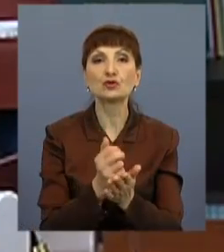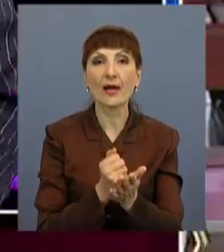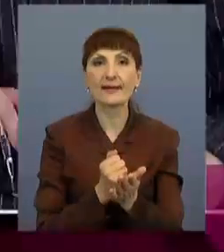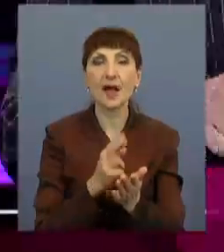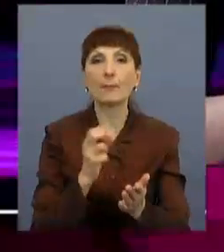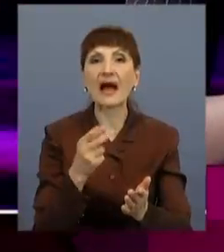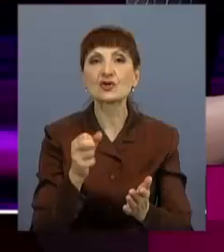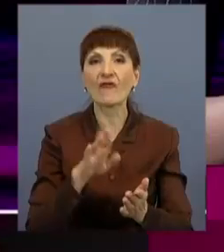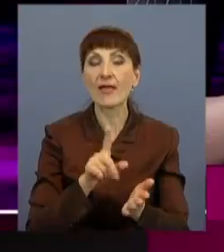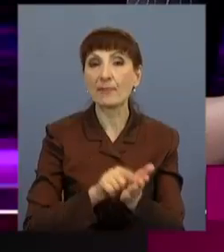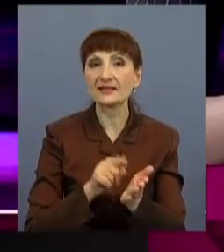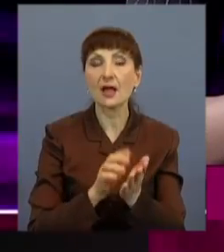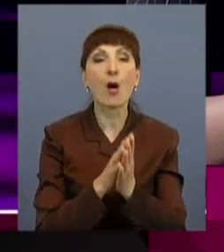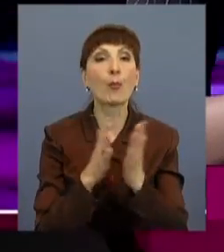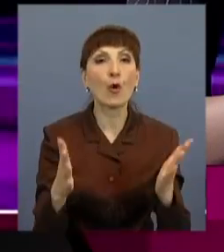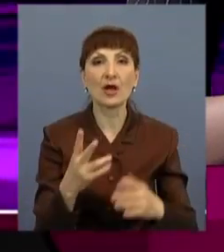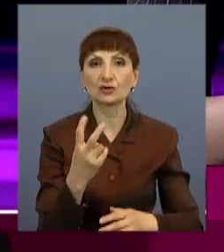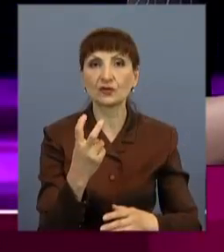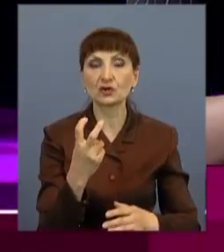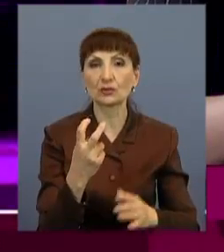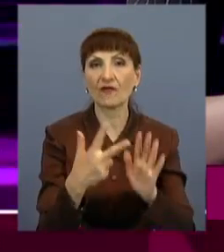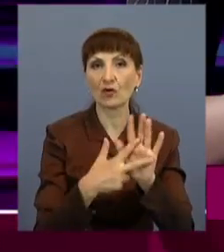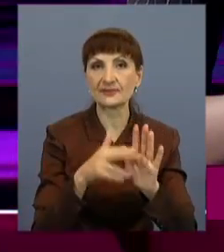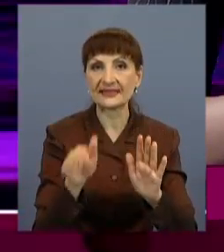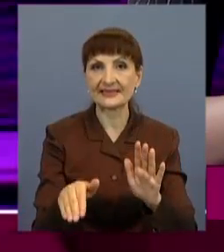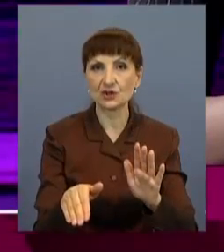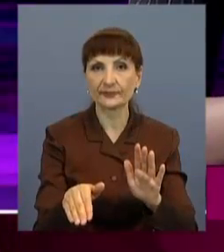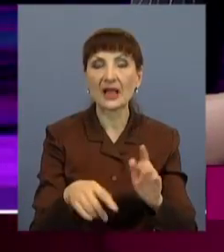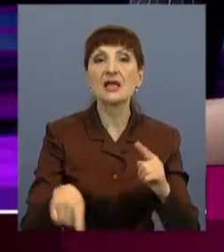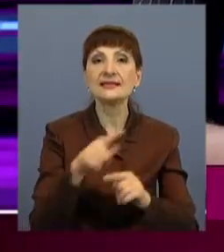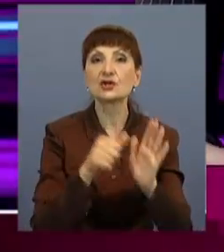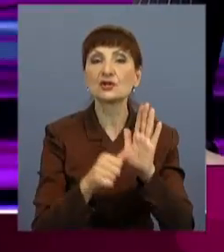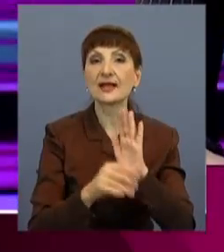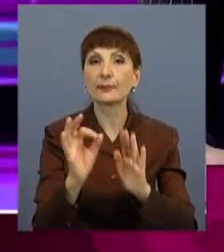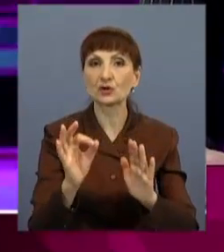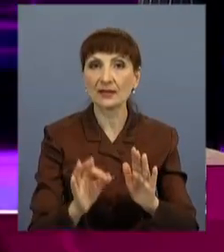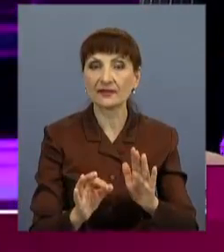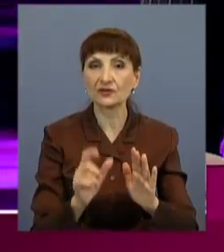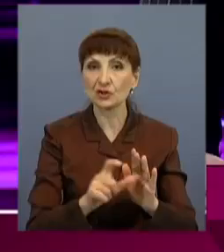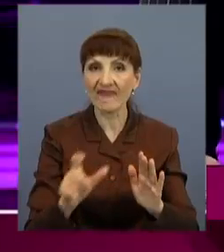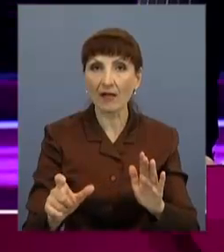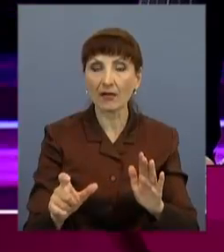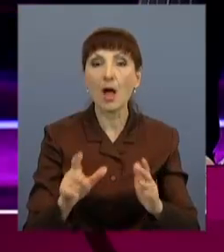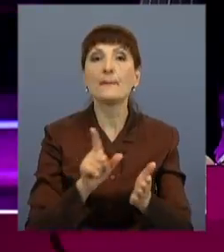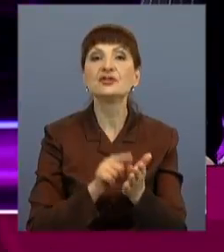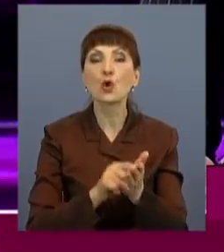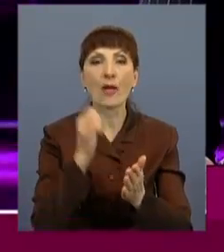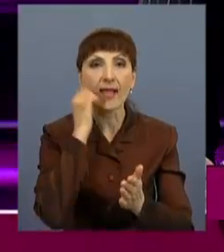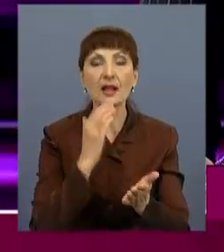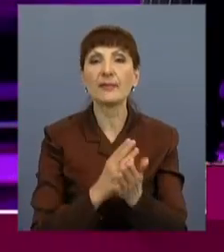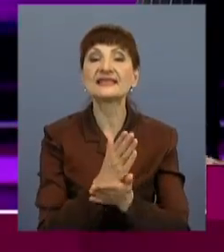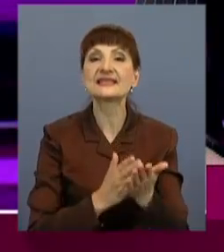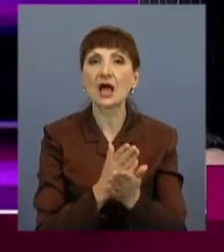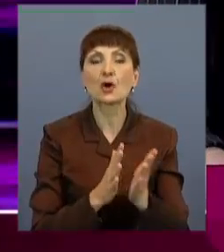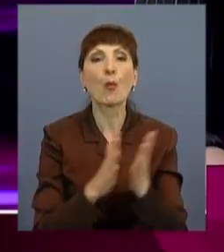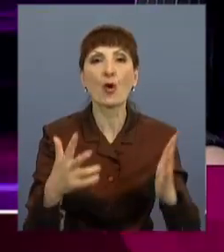базовой пенсии более 208 тысяч человек. Из них 60% человек, пенсионеров, имеют трудовой стаж